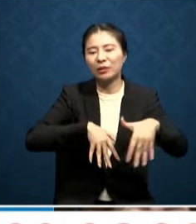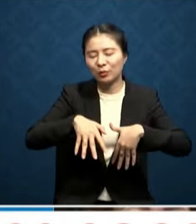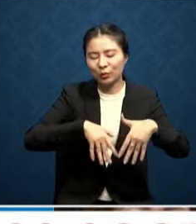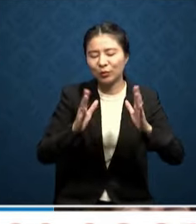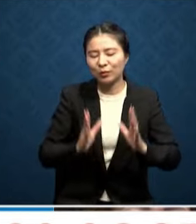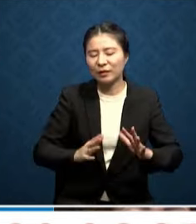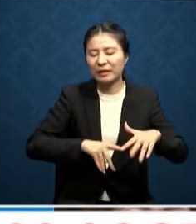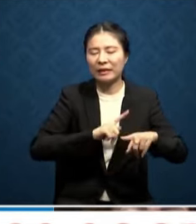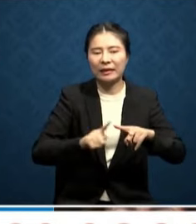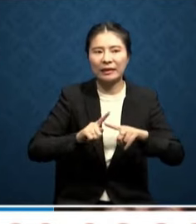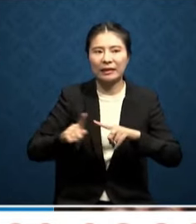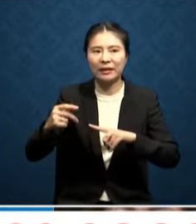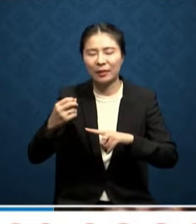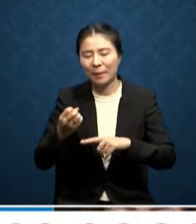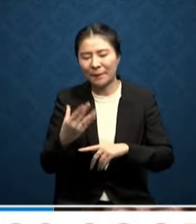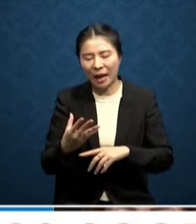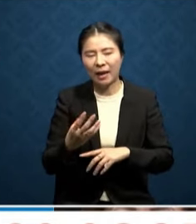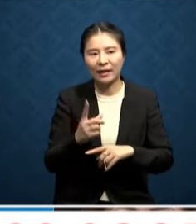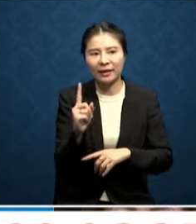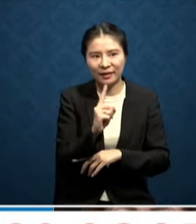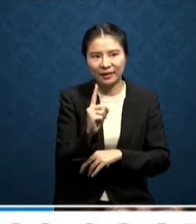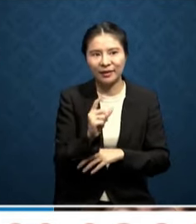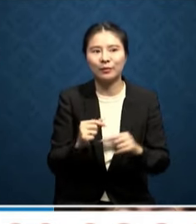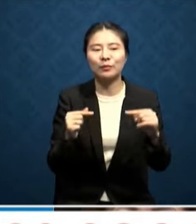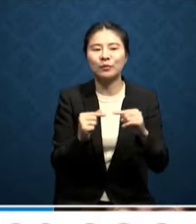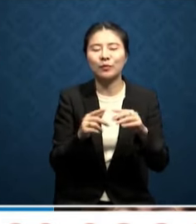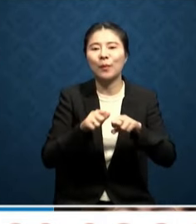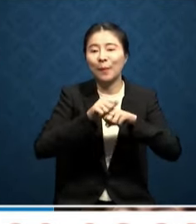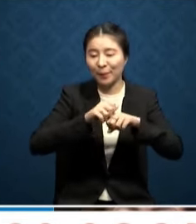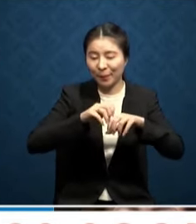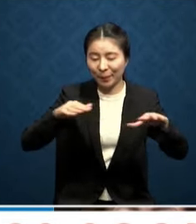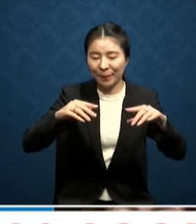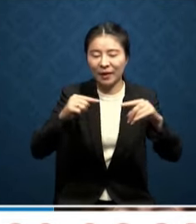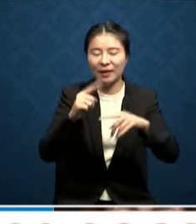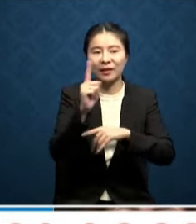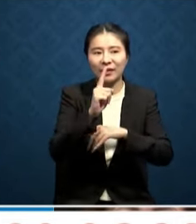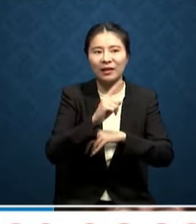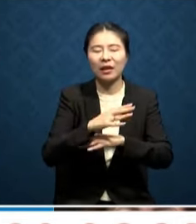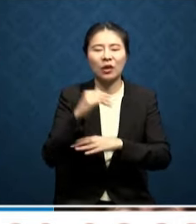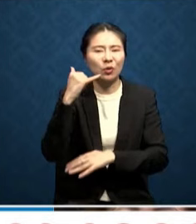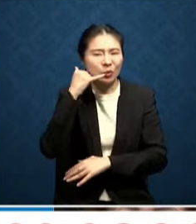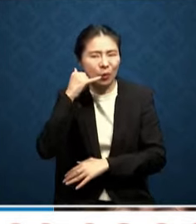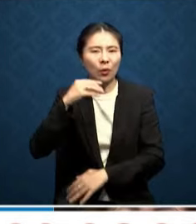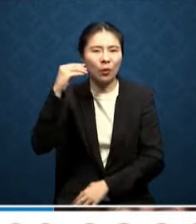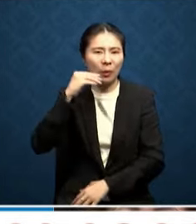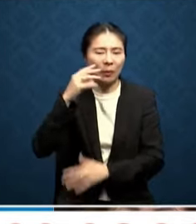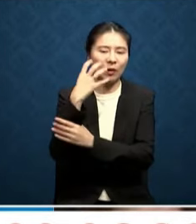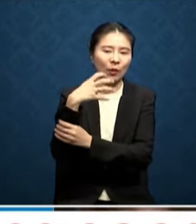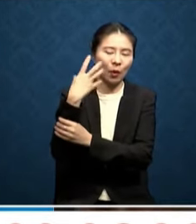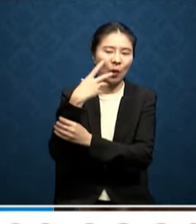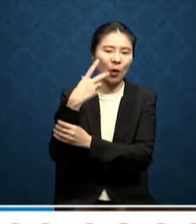คนมากน้อยเพียงใดแล้วมันยังแพร่กระจายอยู่ตลอดเวลาอย่างนี้ได้อย่าง